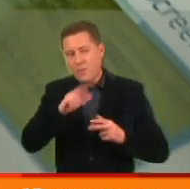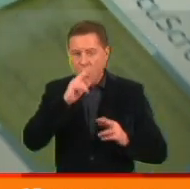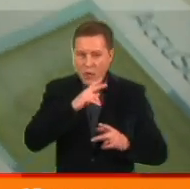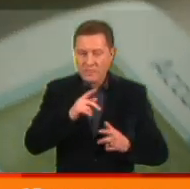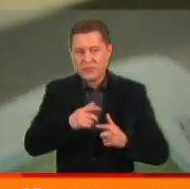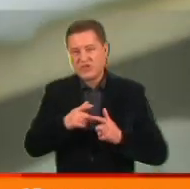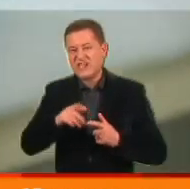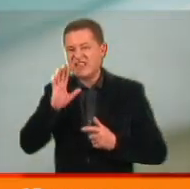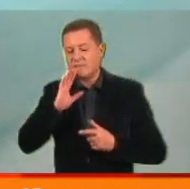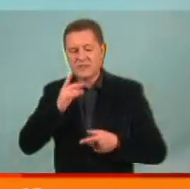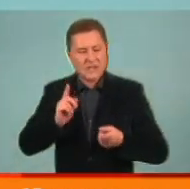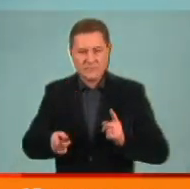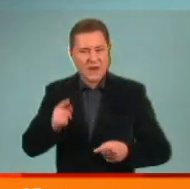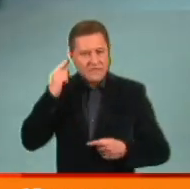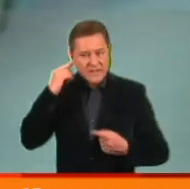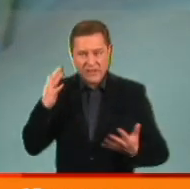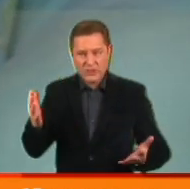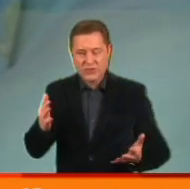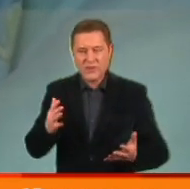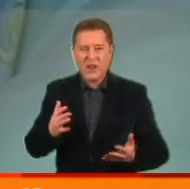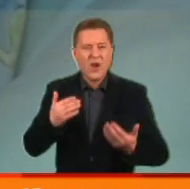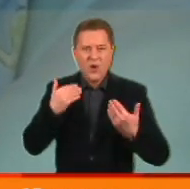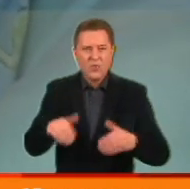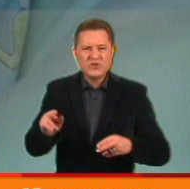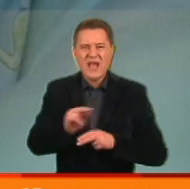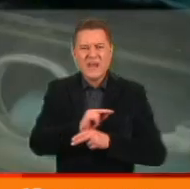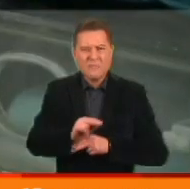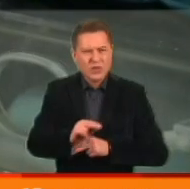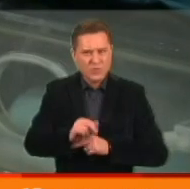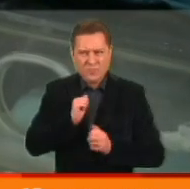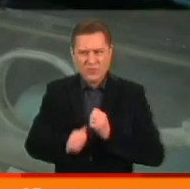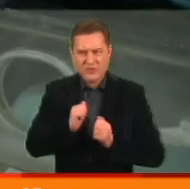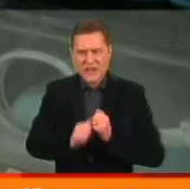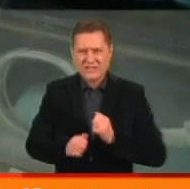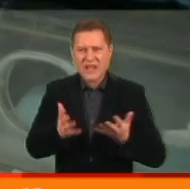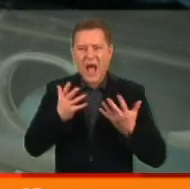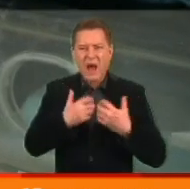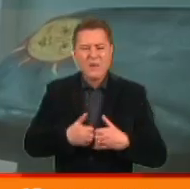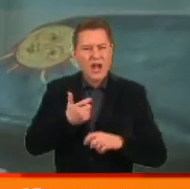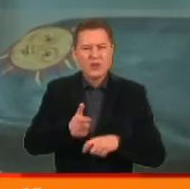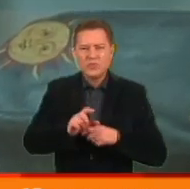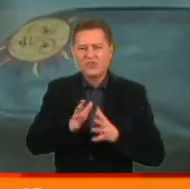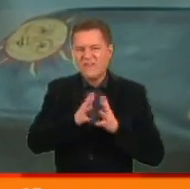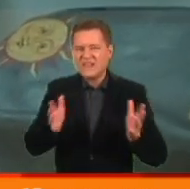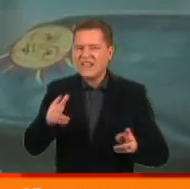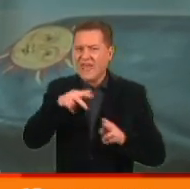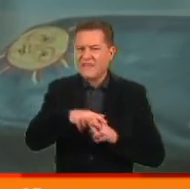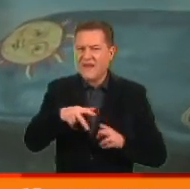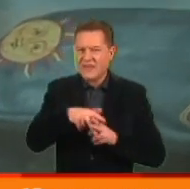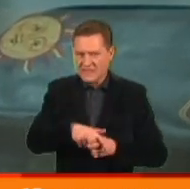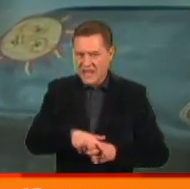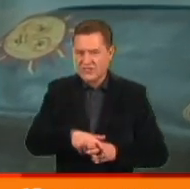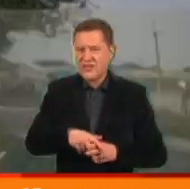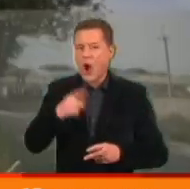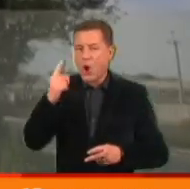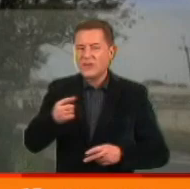Іринка справді не чує. Ну, ресурс вичерпаний, ми його дуже часто ремонтуємо. На цей апарат дуже велике навантаження. Він на сьогоднішній день у нас